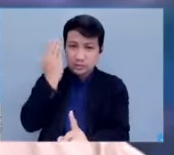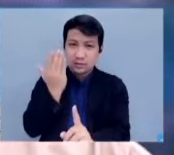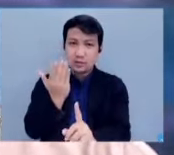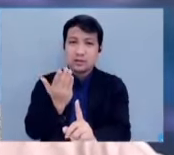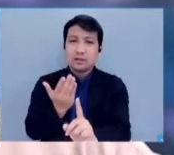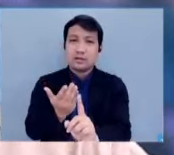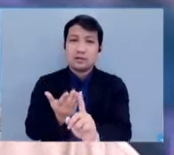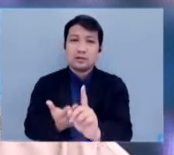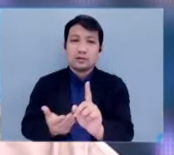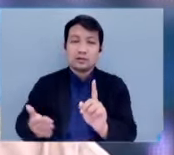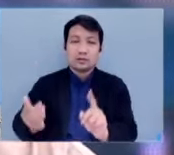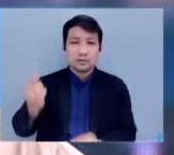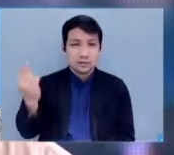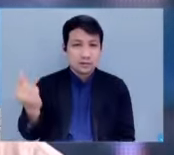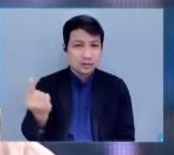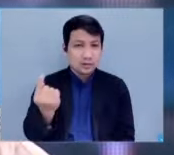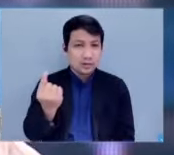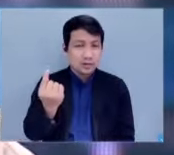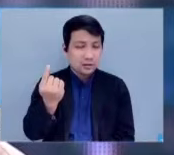King